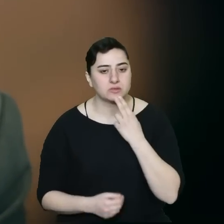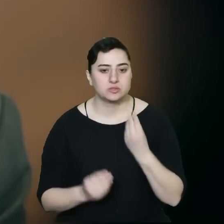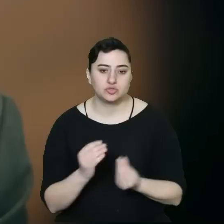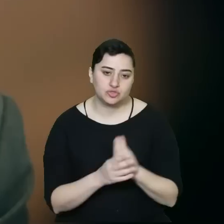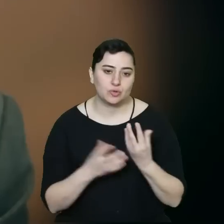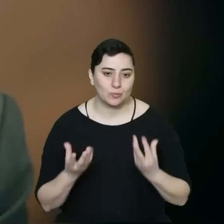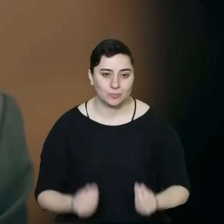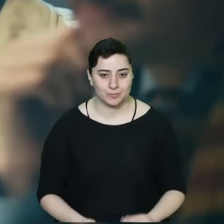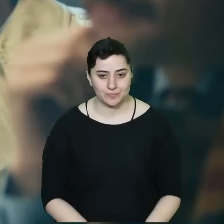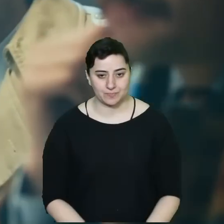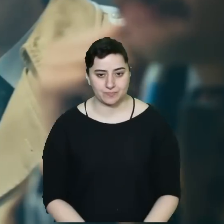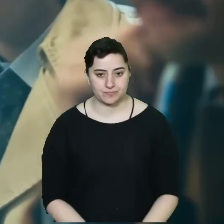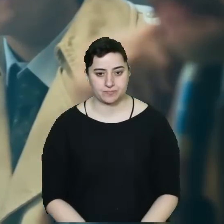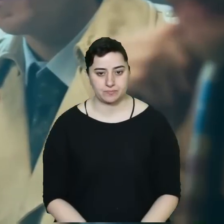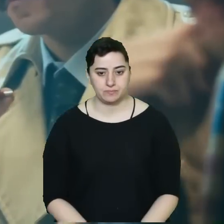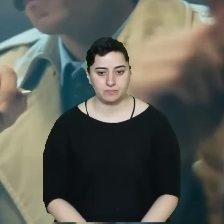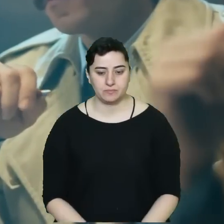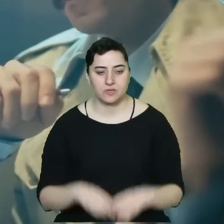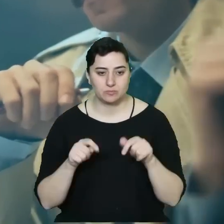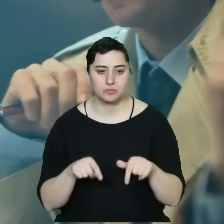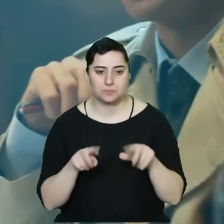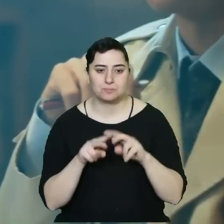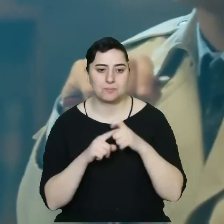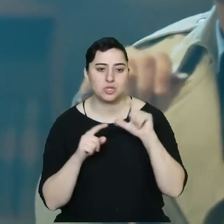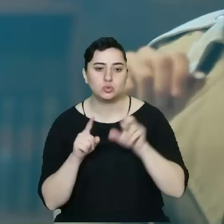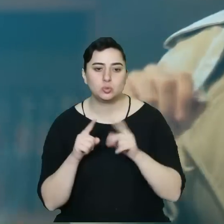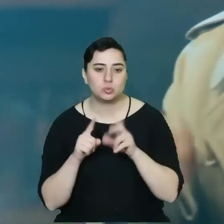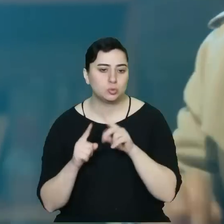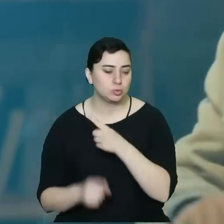tezahür edebiliyor. Bunu Mecnun da çok iyi bilir.